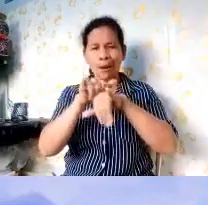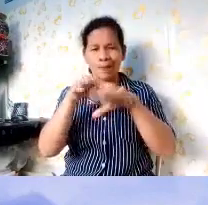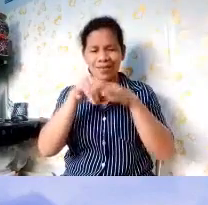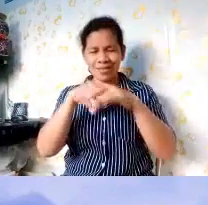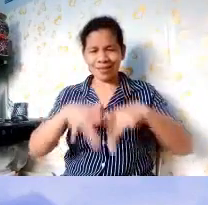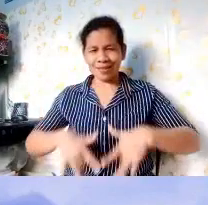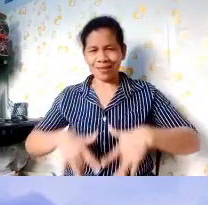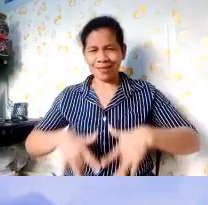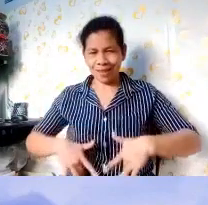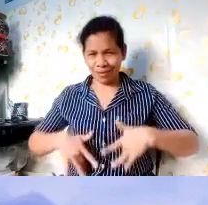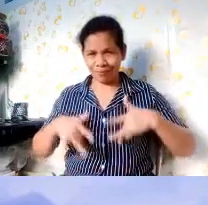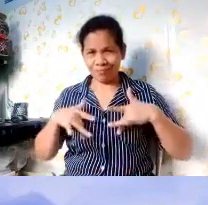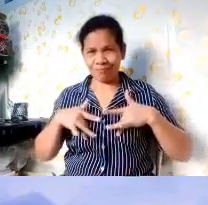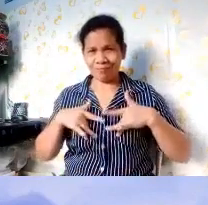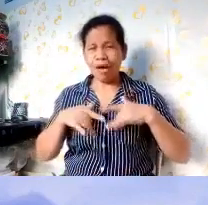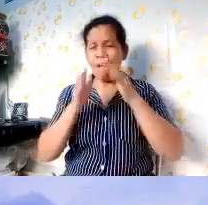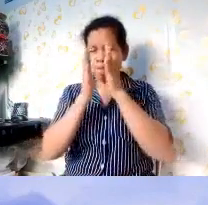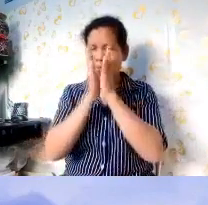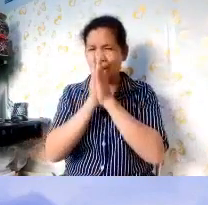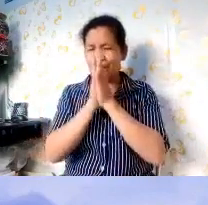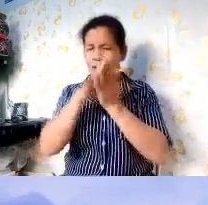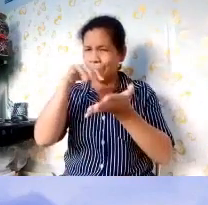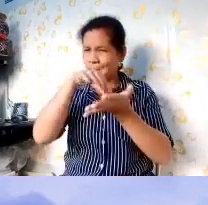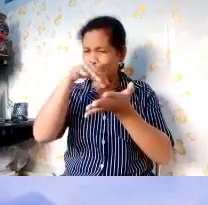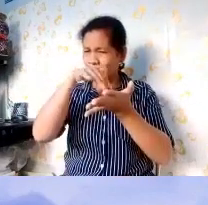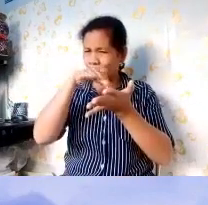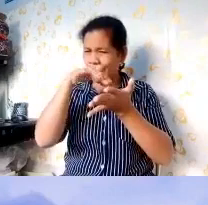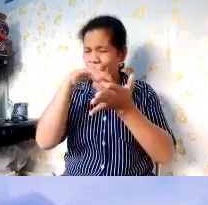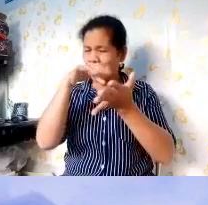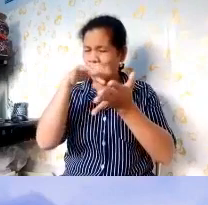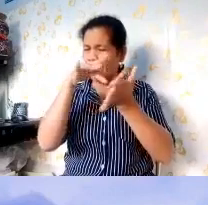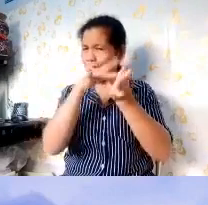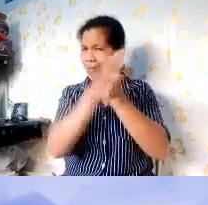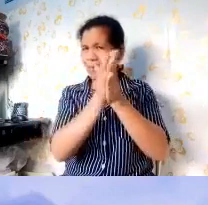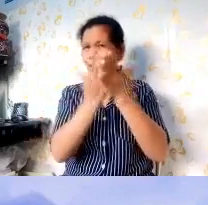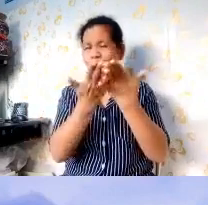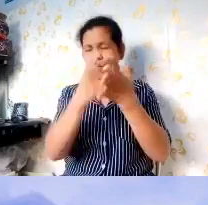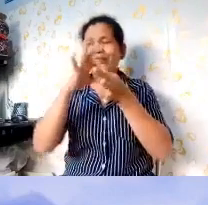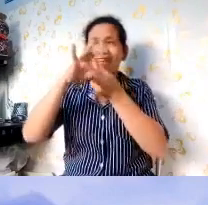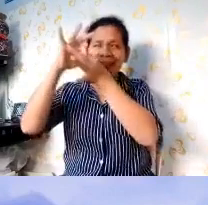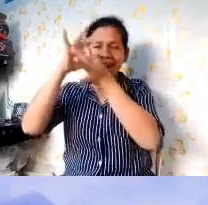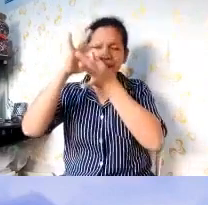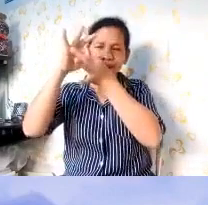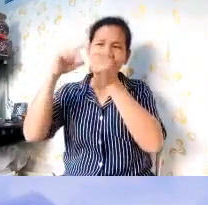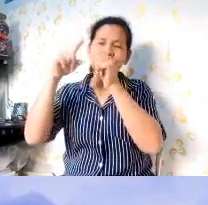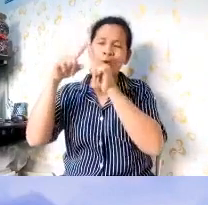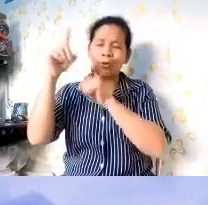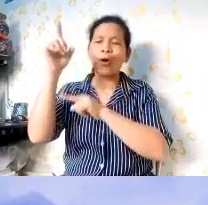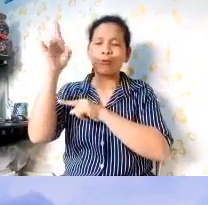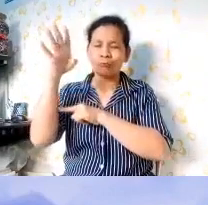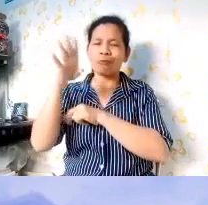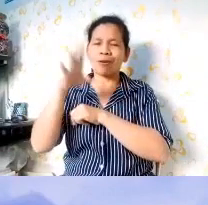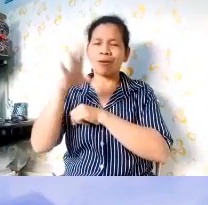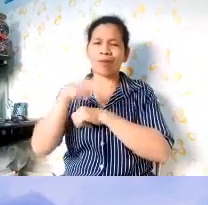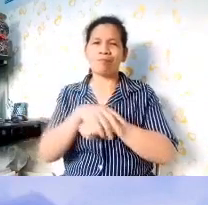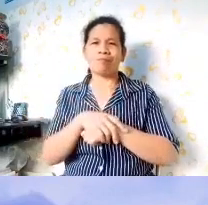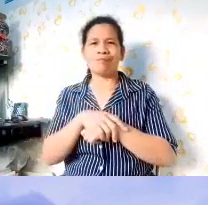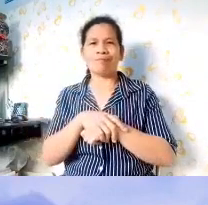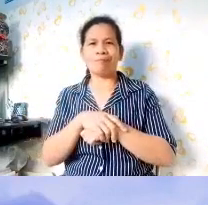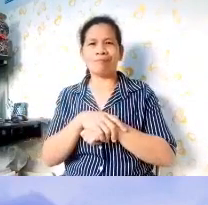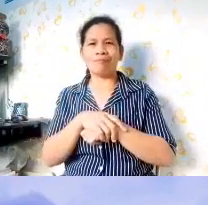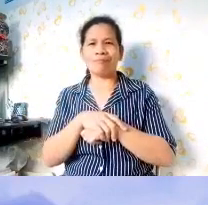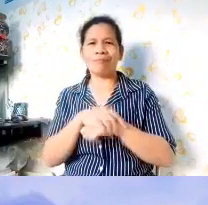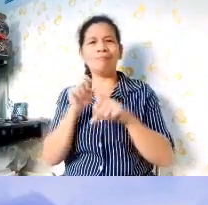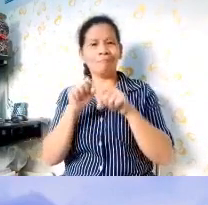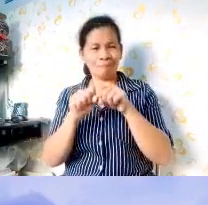No? Panalangin, pag-aaral ng salita ng Diyos, connection sa ating Panginoon. Kaya sa